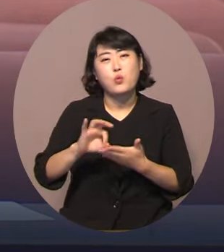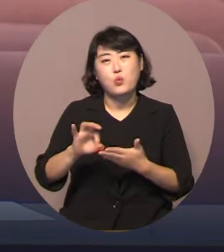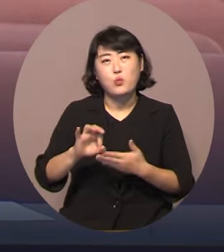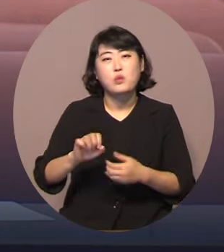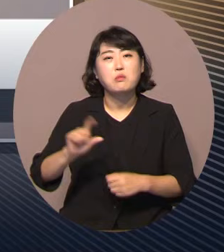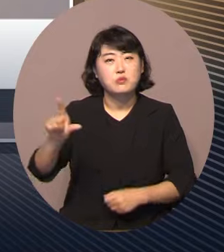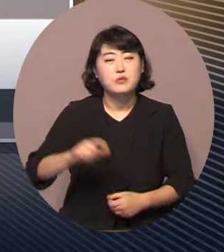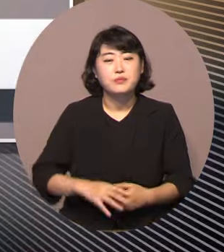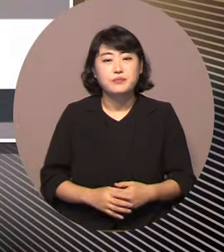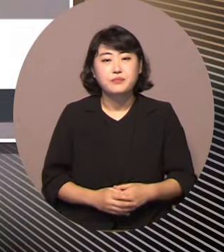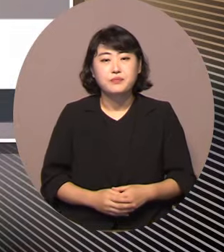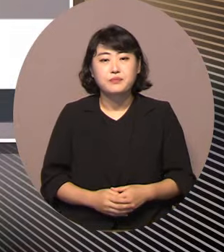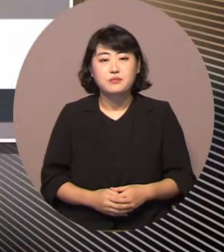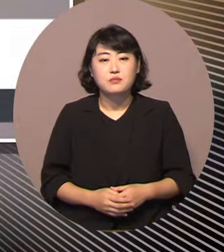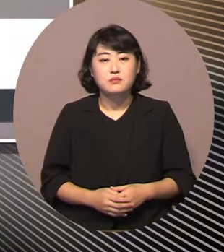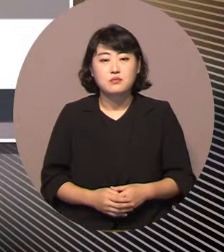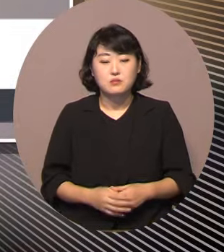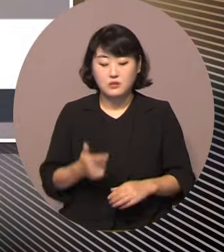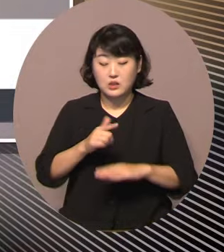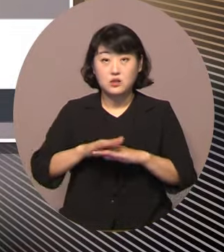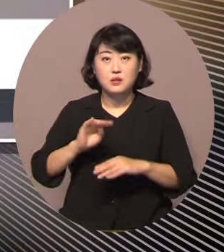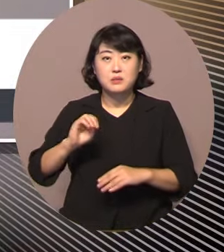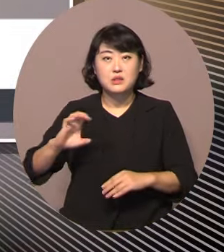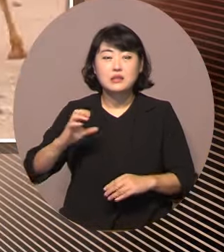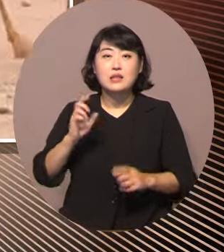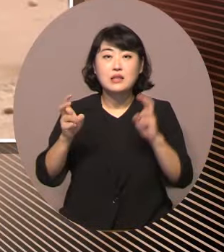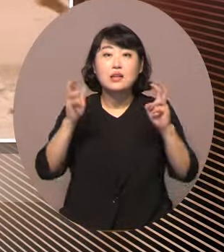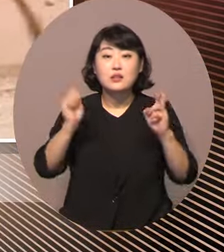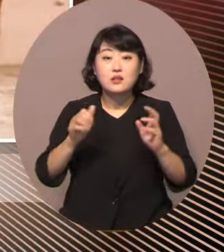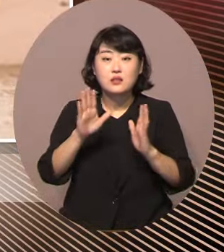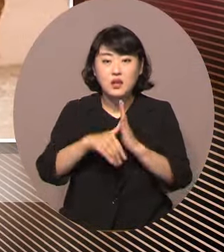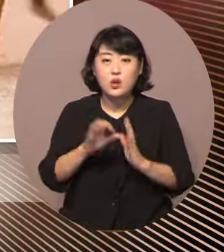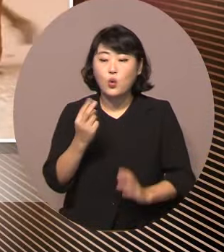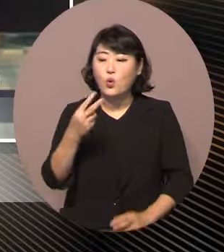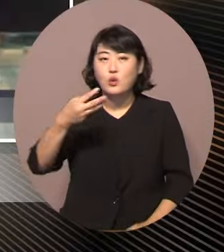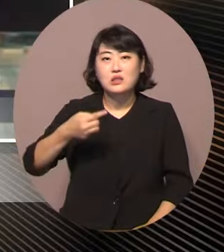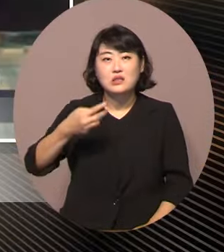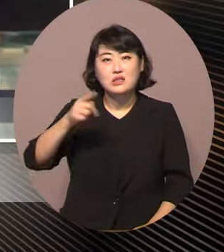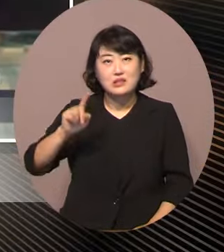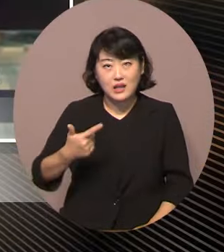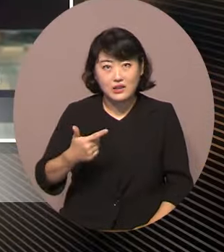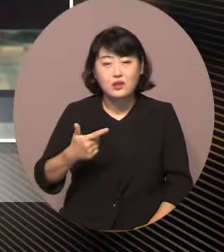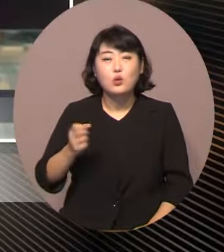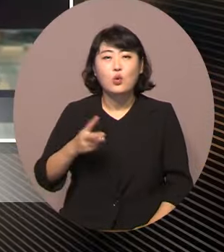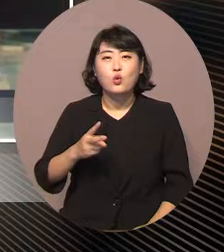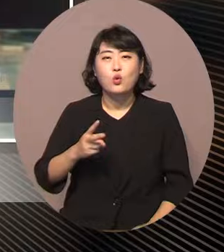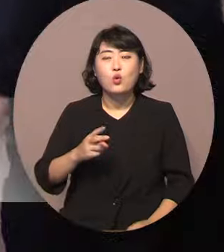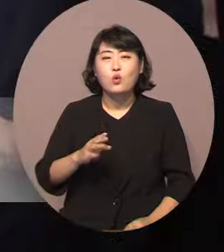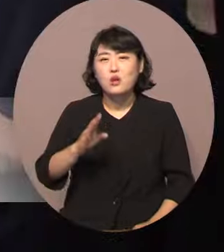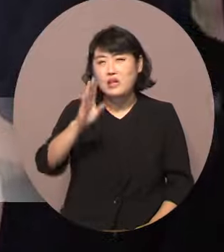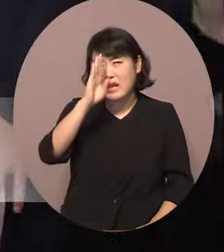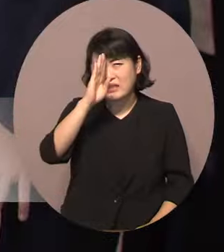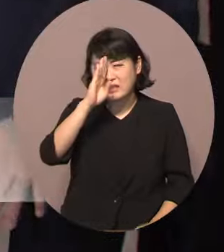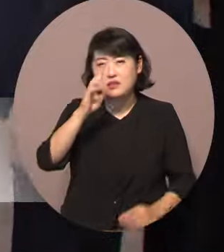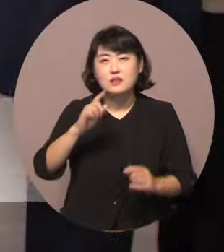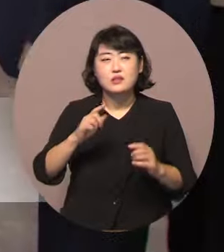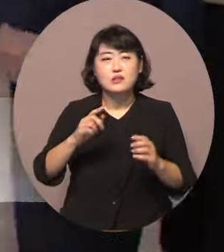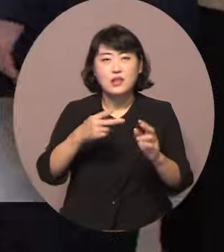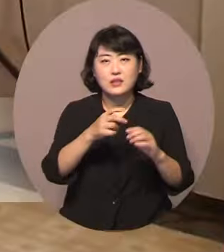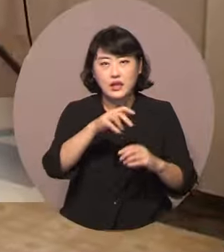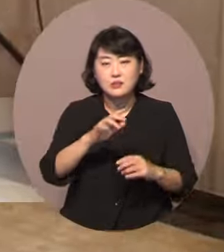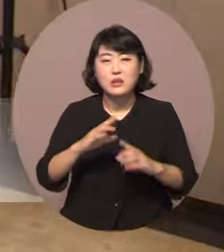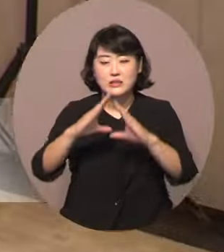업무입니다 대전 mbc 사장 시절 요르단 현지 취재를 비롯해 주한 이라크 대사와 이집트 대통령